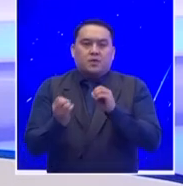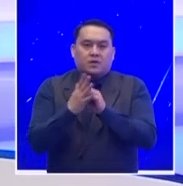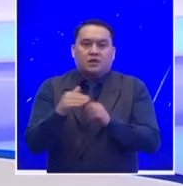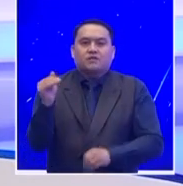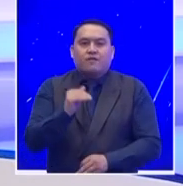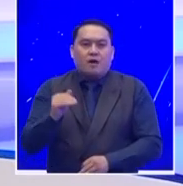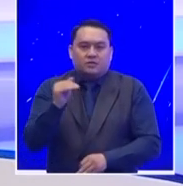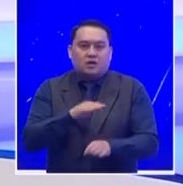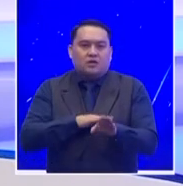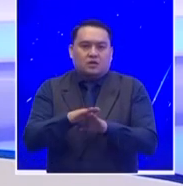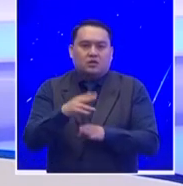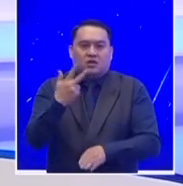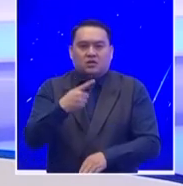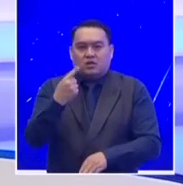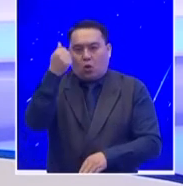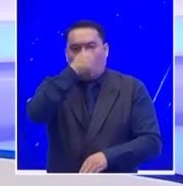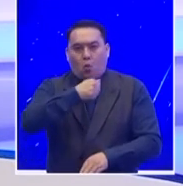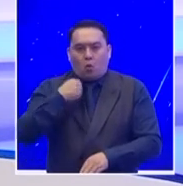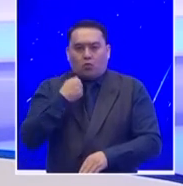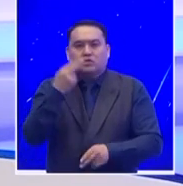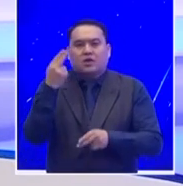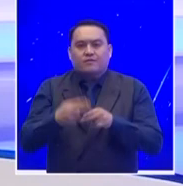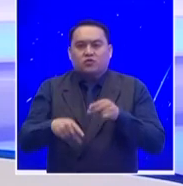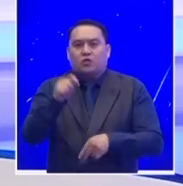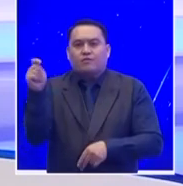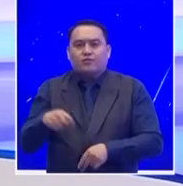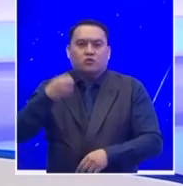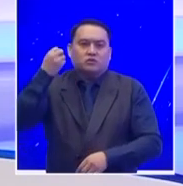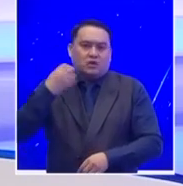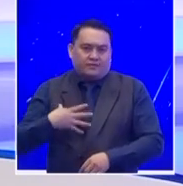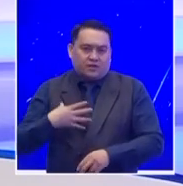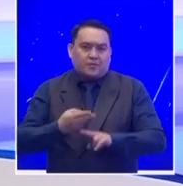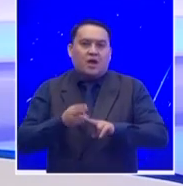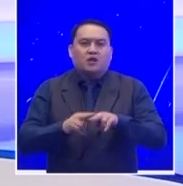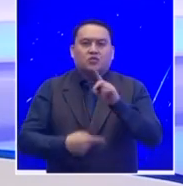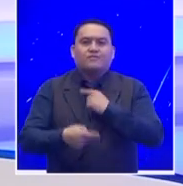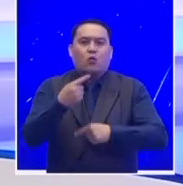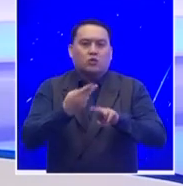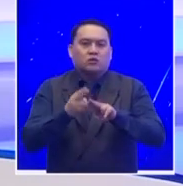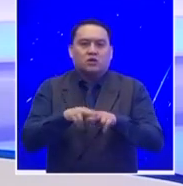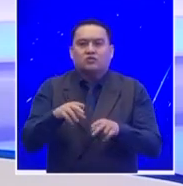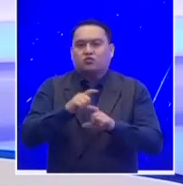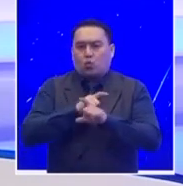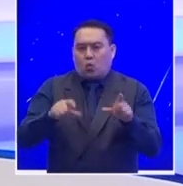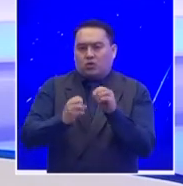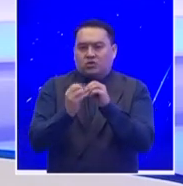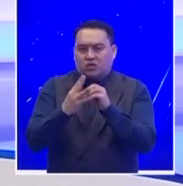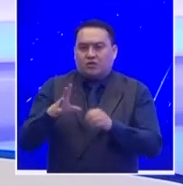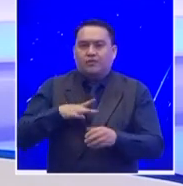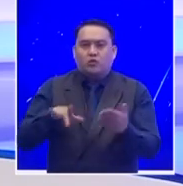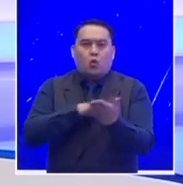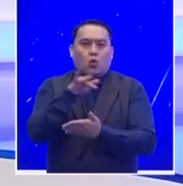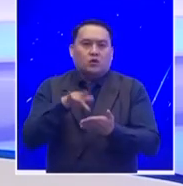15 февраля исполняется 31 год со дня вывода советских войск из Афганистана. В честь этой даты в средней школе номер 14